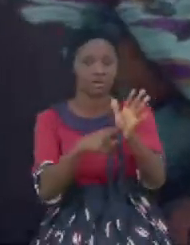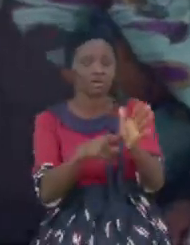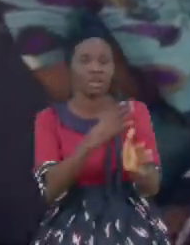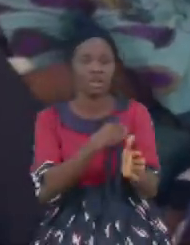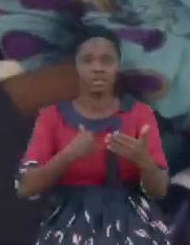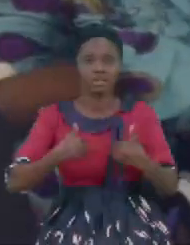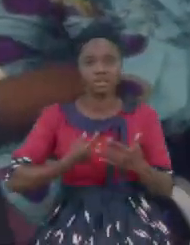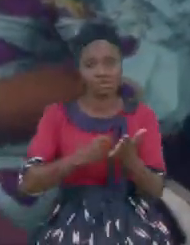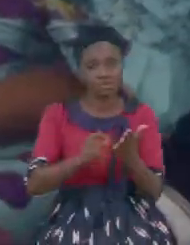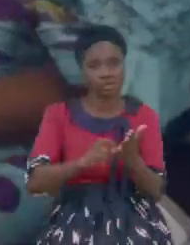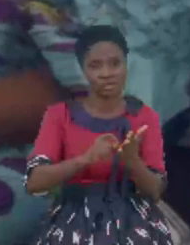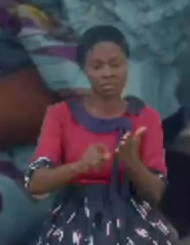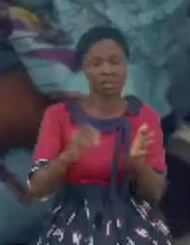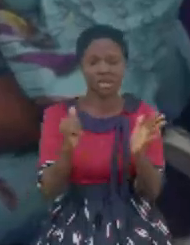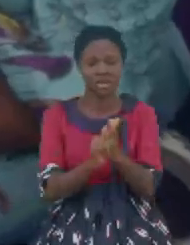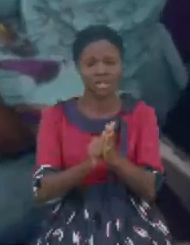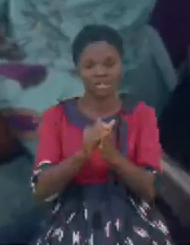après que